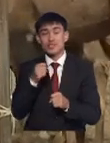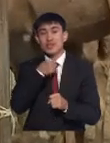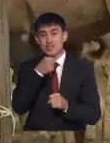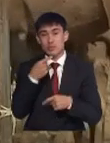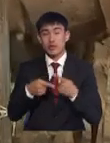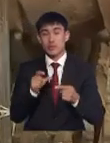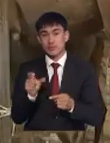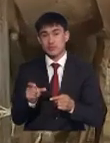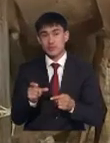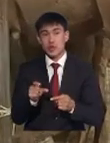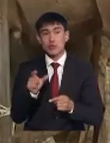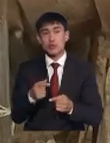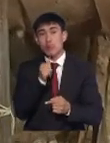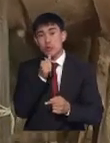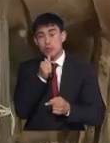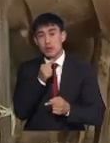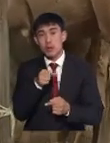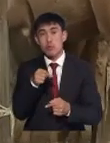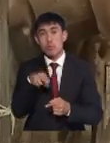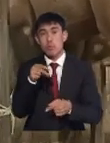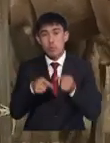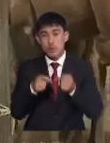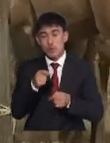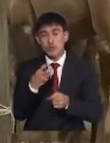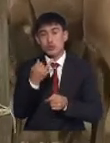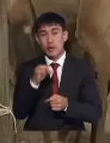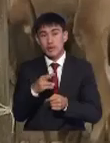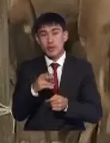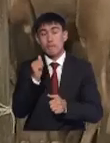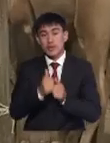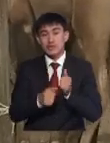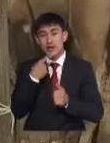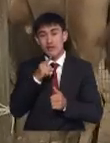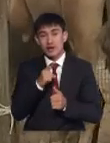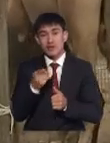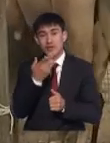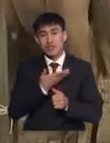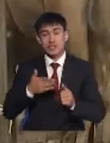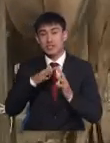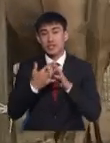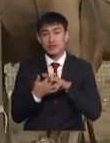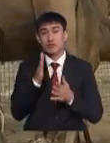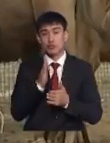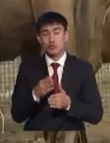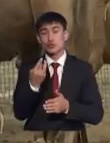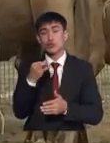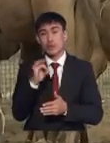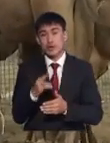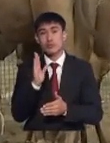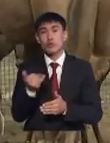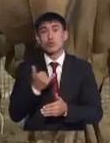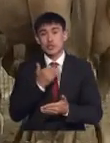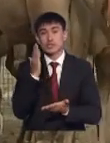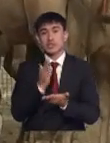старшее поколение. Люди попробовали парное молоко, шубат. Они постоянно говорили: в нашей деревне теперь будет шубат, теперь у